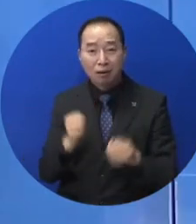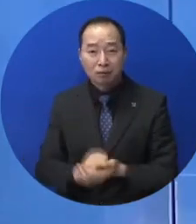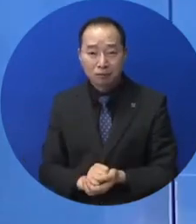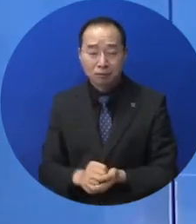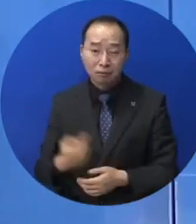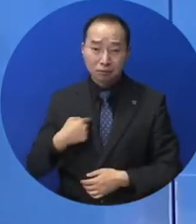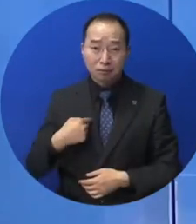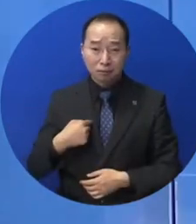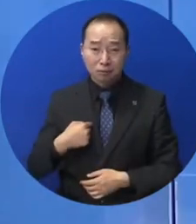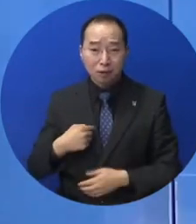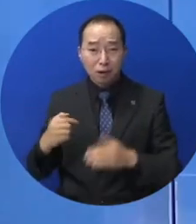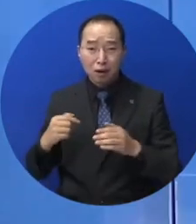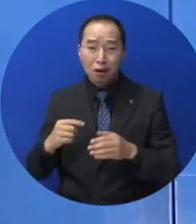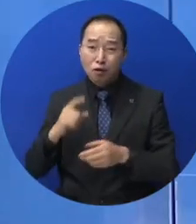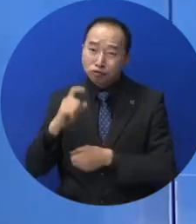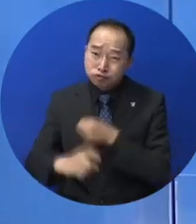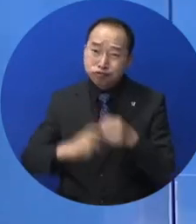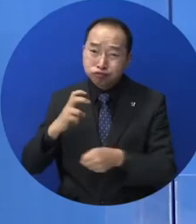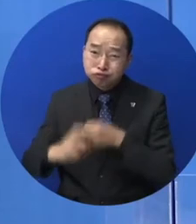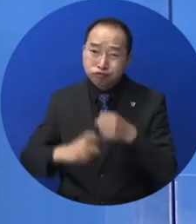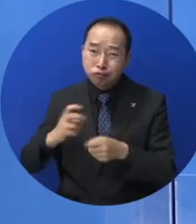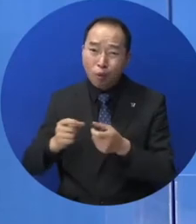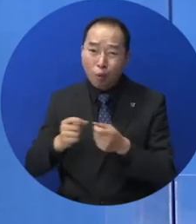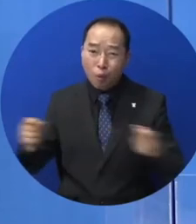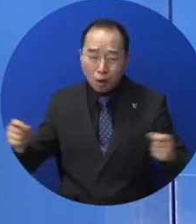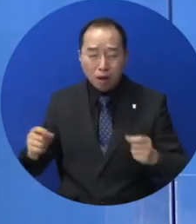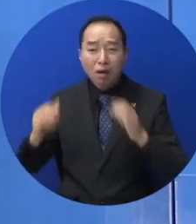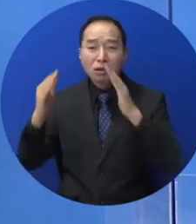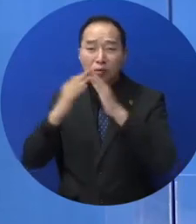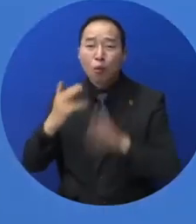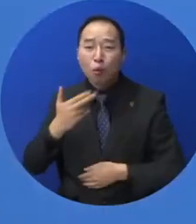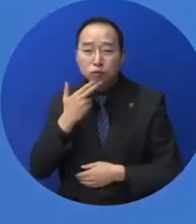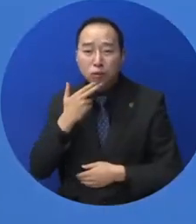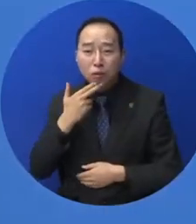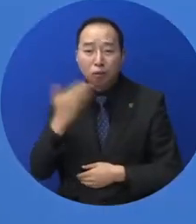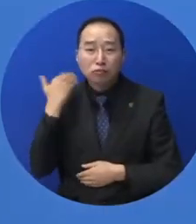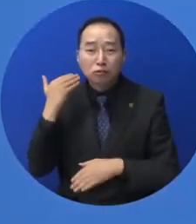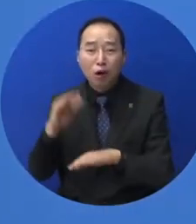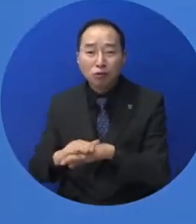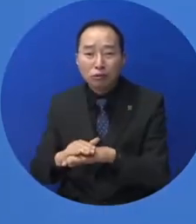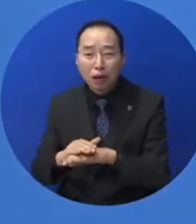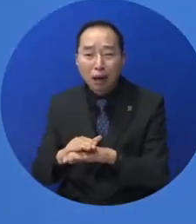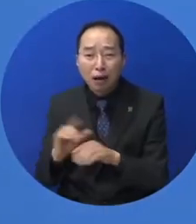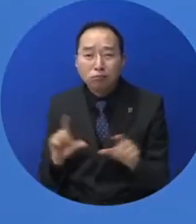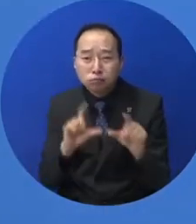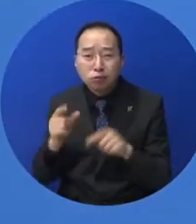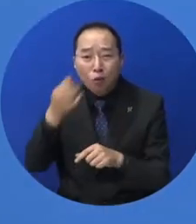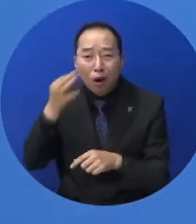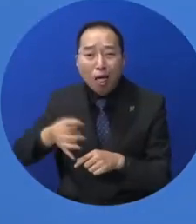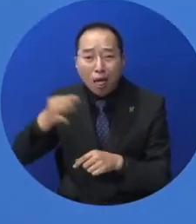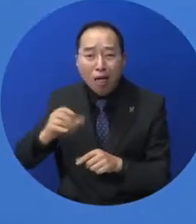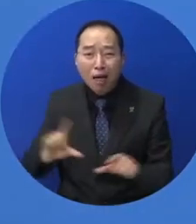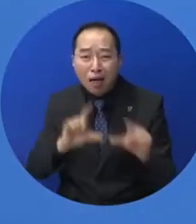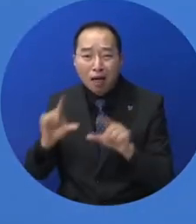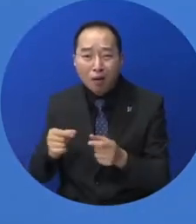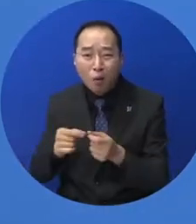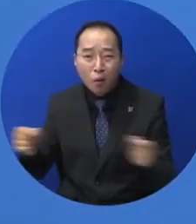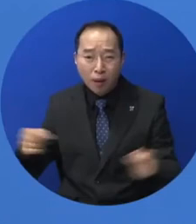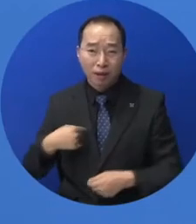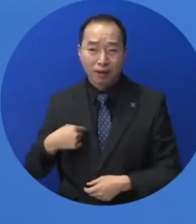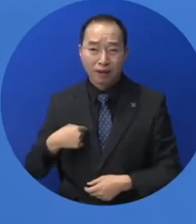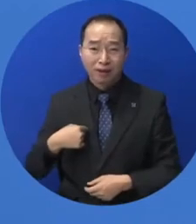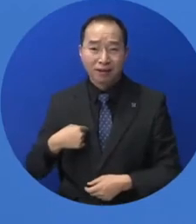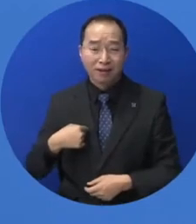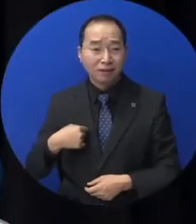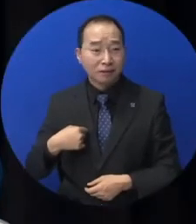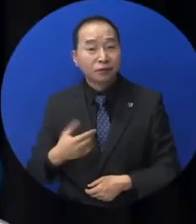년간 무주택 그 전월세를 사는 그런 세입자 입장으로 살았습니다.